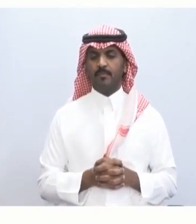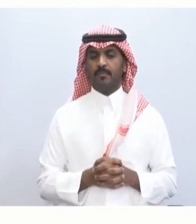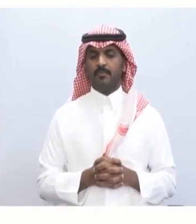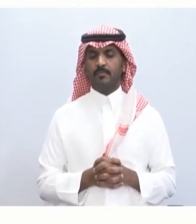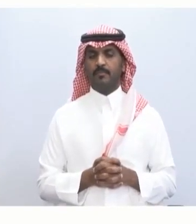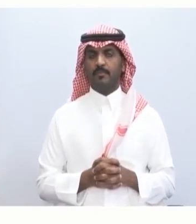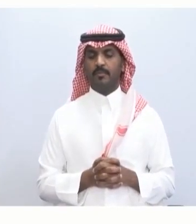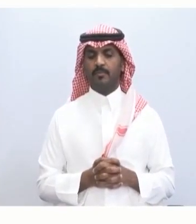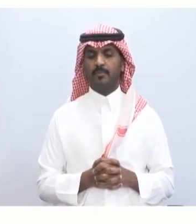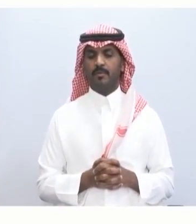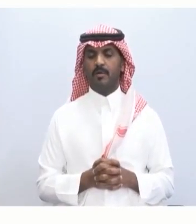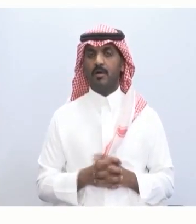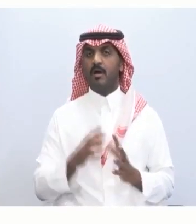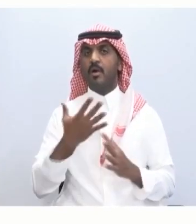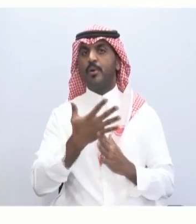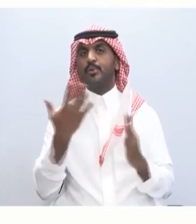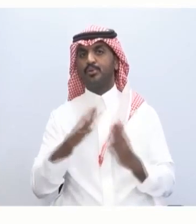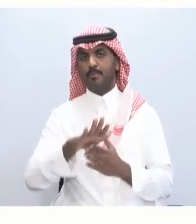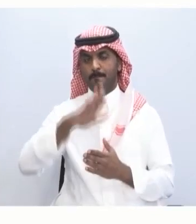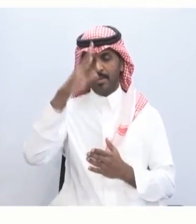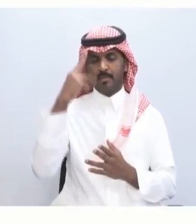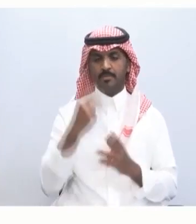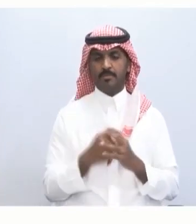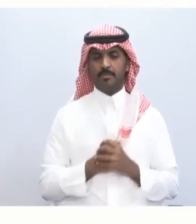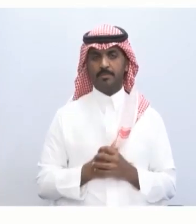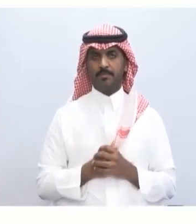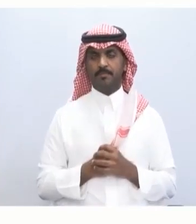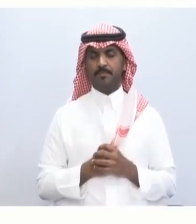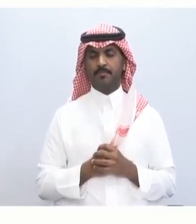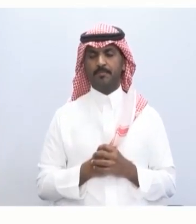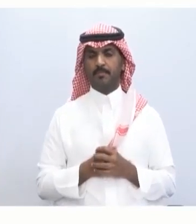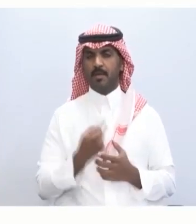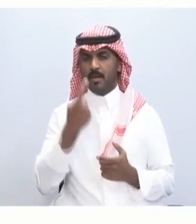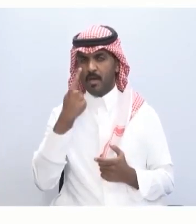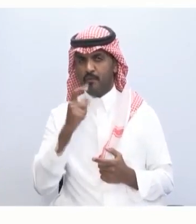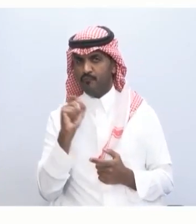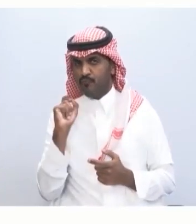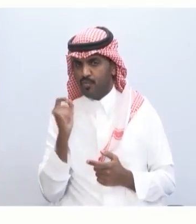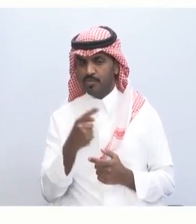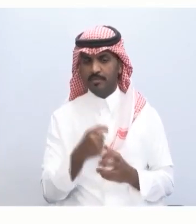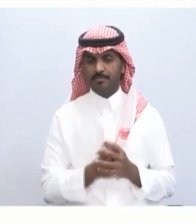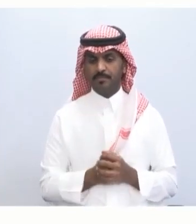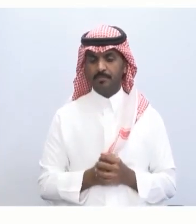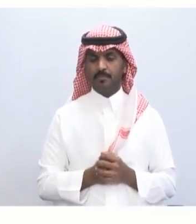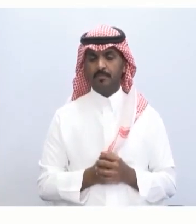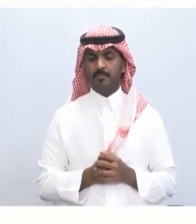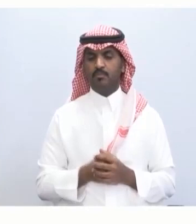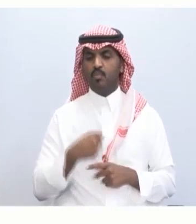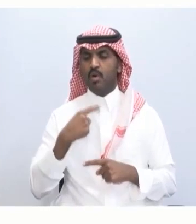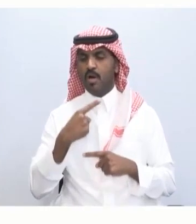1318 خرج الملك عبد العزيز حيث راها فرصه